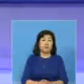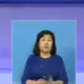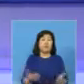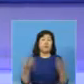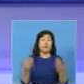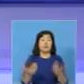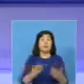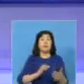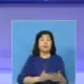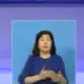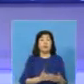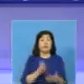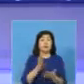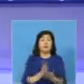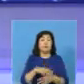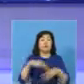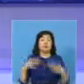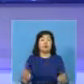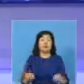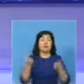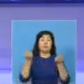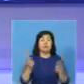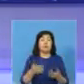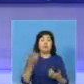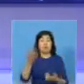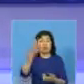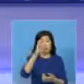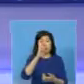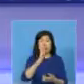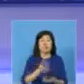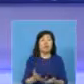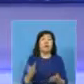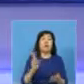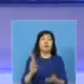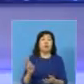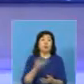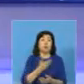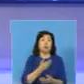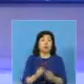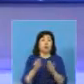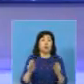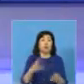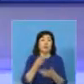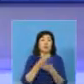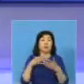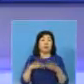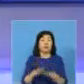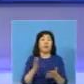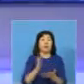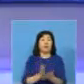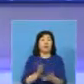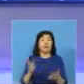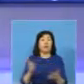Сегодня предприниматели имеют большую поддержку со стороны государства. Для тех, кто желает открыть свое дело, существуют